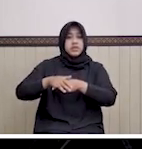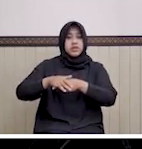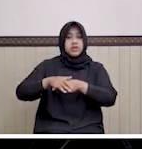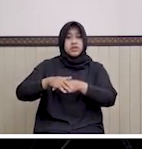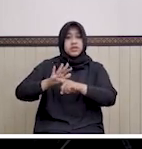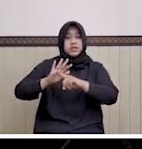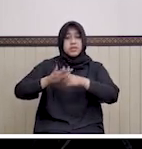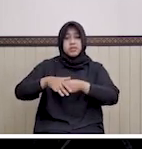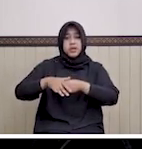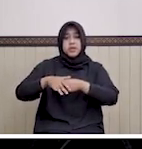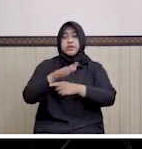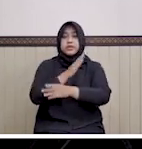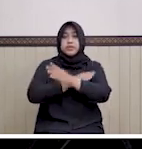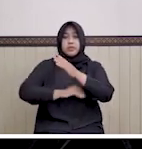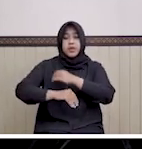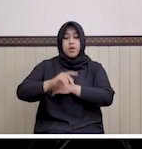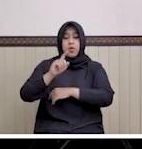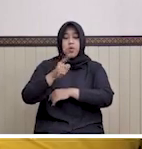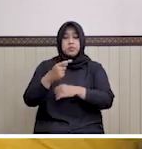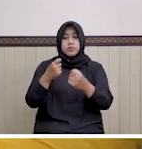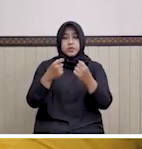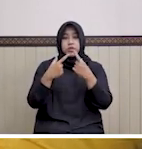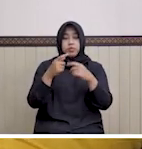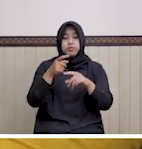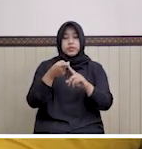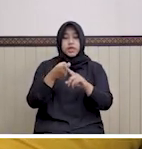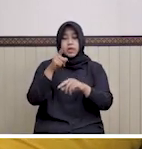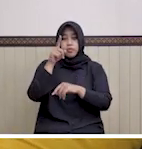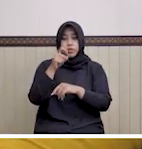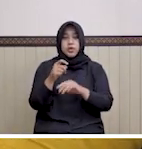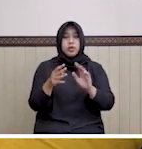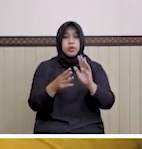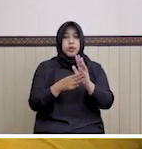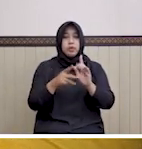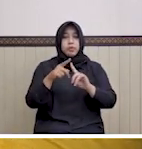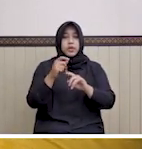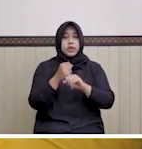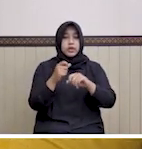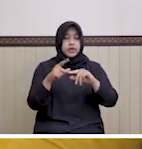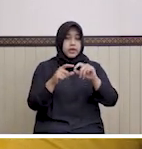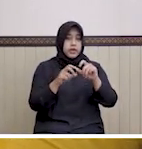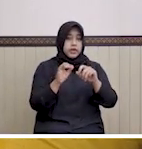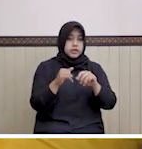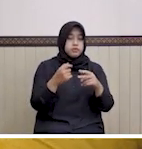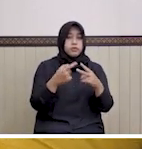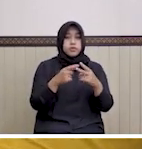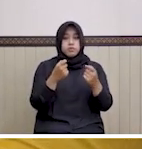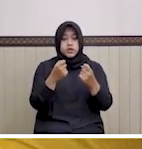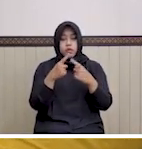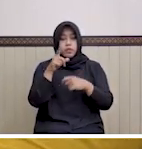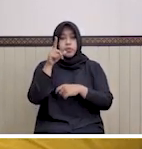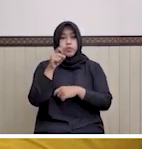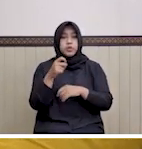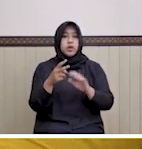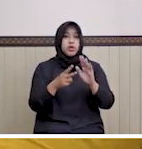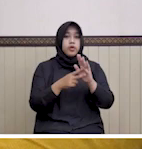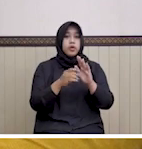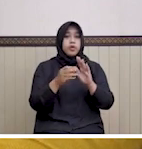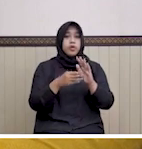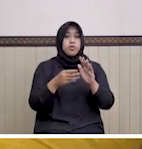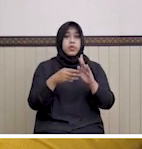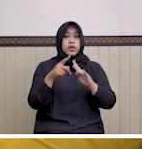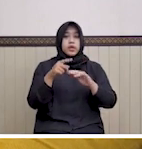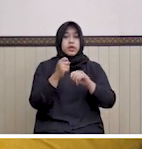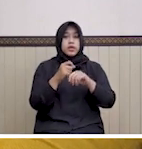disabilitas Jadi kami harus menjawab dari kebutuhan litigasi nya kami juga harus menjawab dari kebutuhan non litigasi